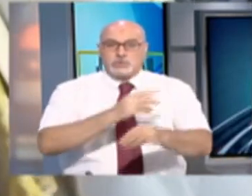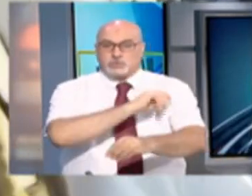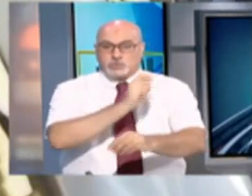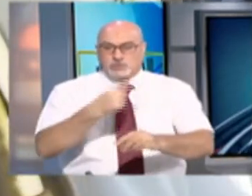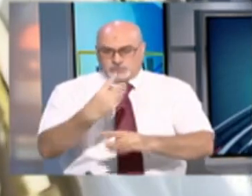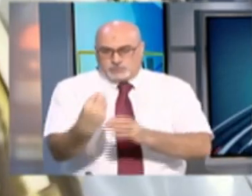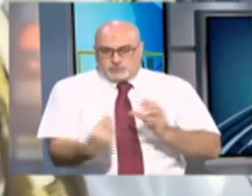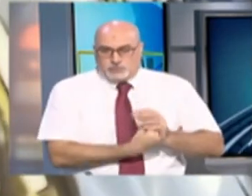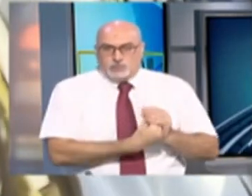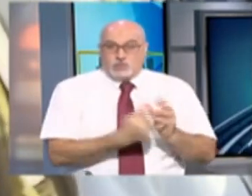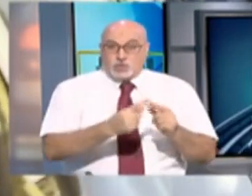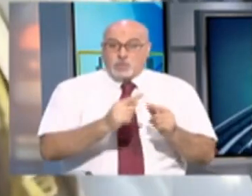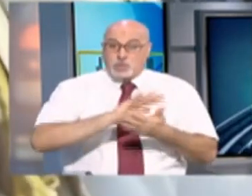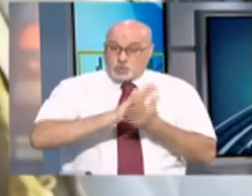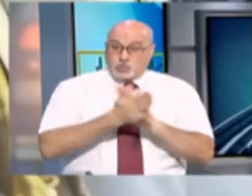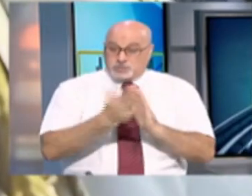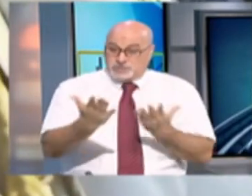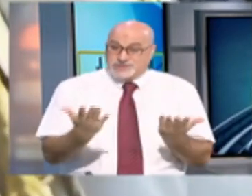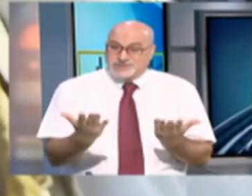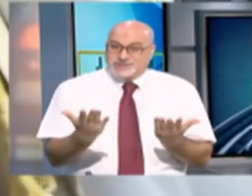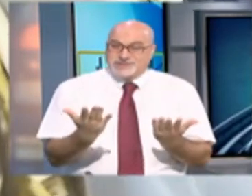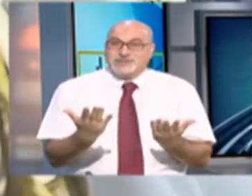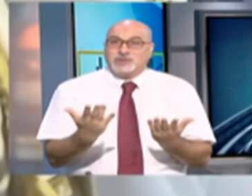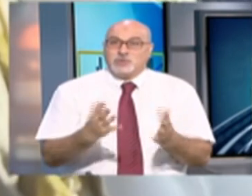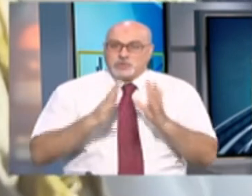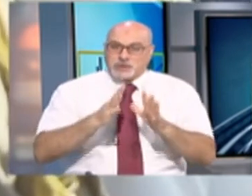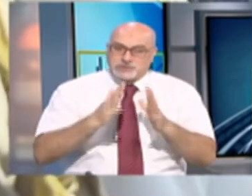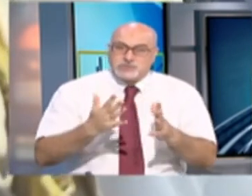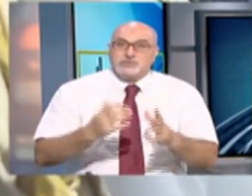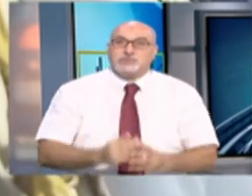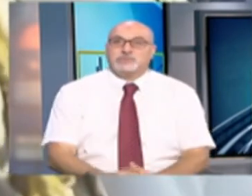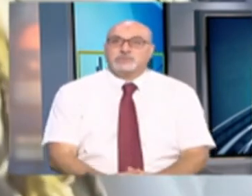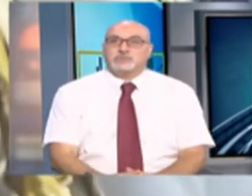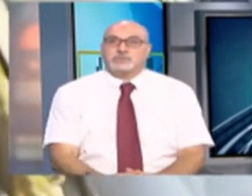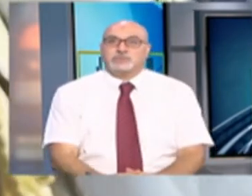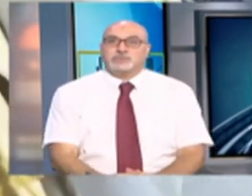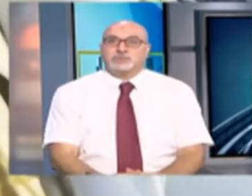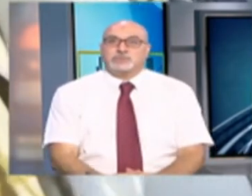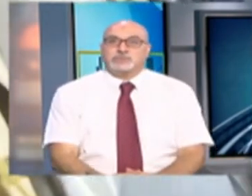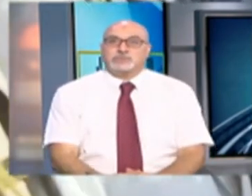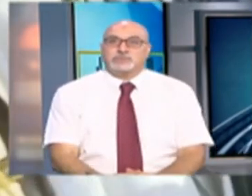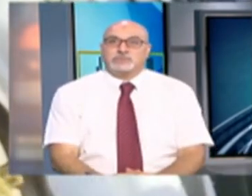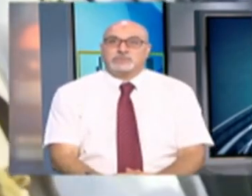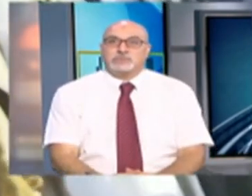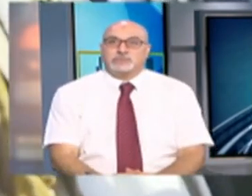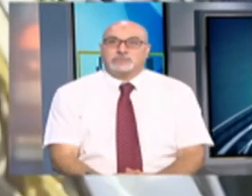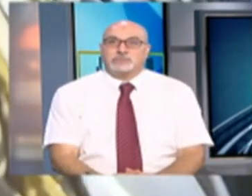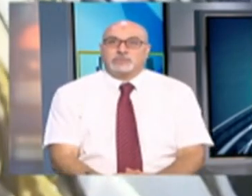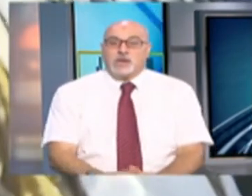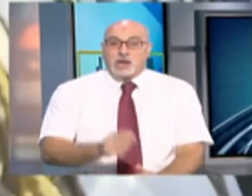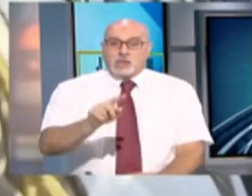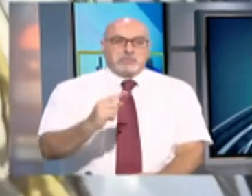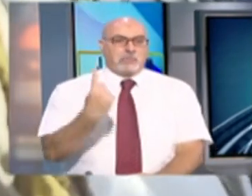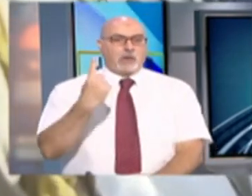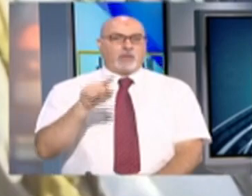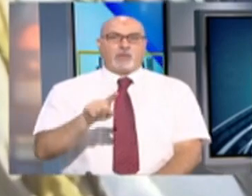ينخرط كسند للبيك هذا. اون فا فير سو ترافاي إن شاء الله سي رئيس. باسكو دير ان ايبيك واحد وحده يقرر قال